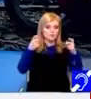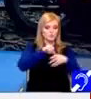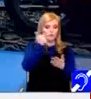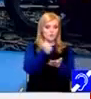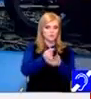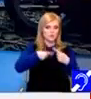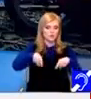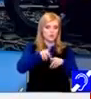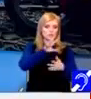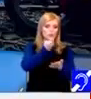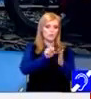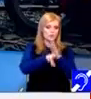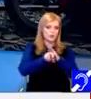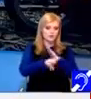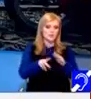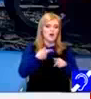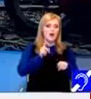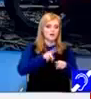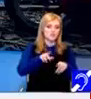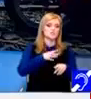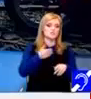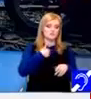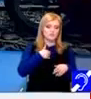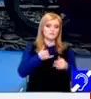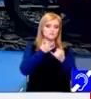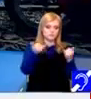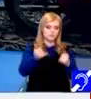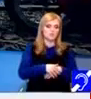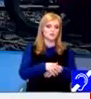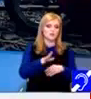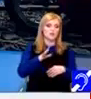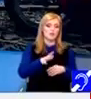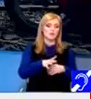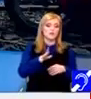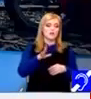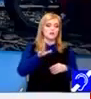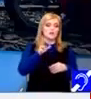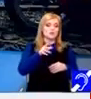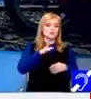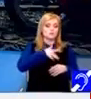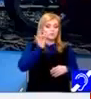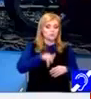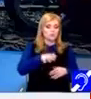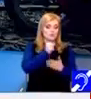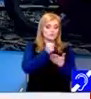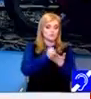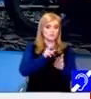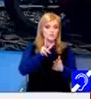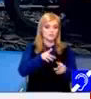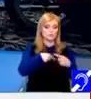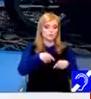Comisarul European pentru Migrație. Acesta promovează și un pachet legislativ care înăsprește regimul vizelor pentru Uniunea